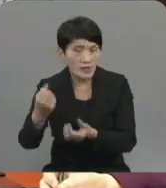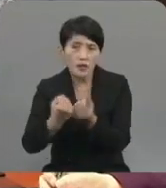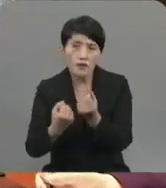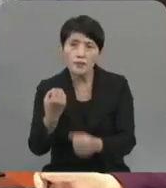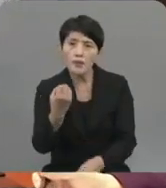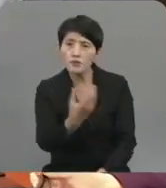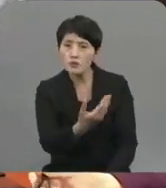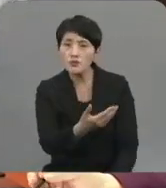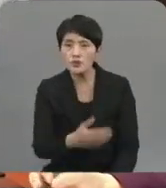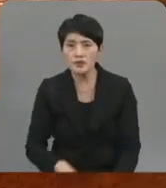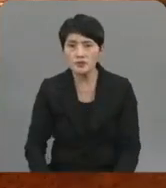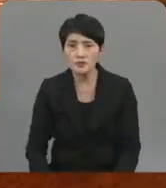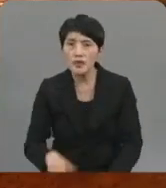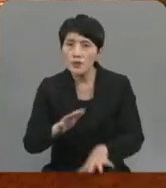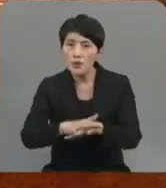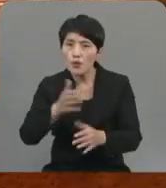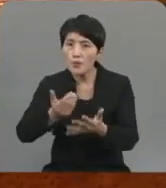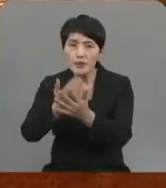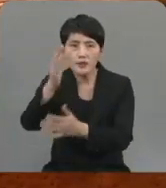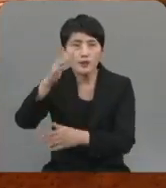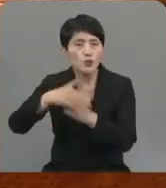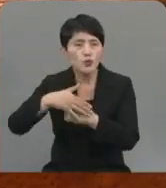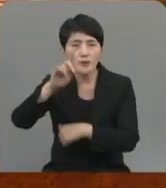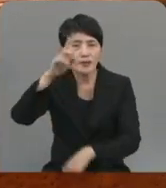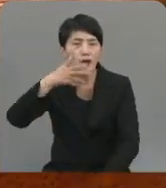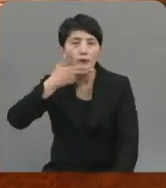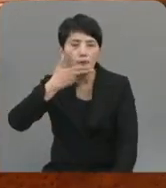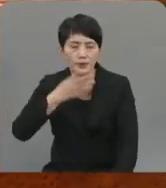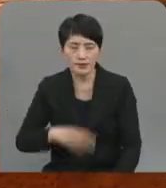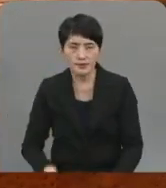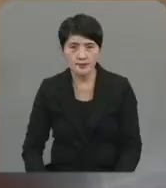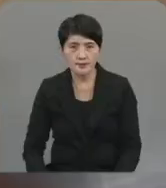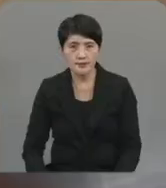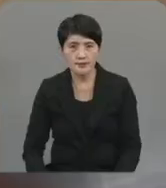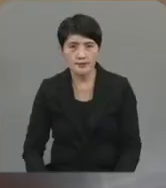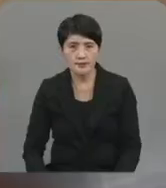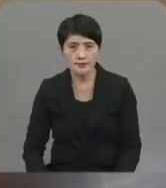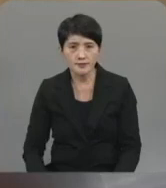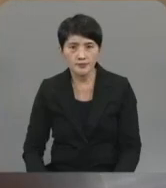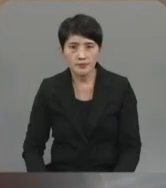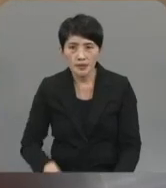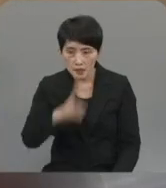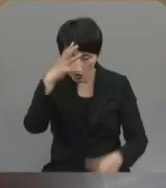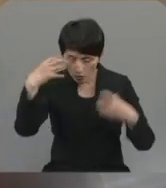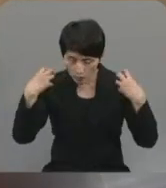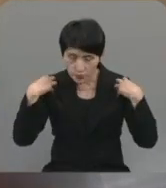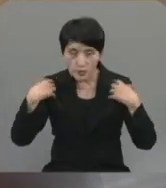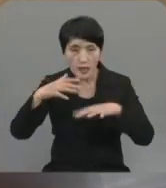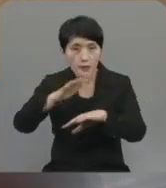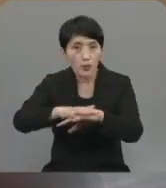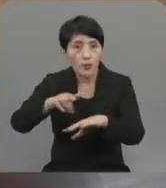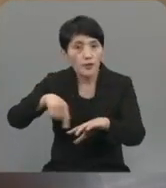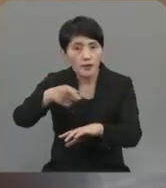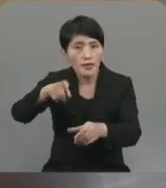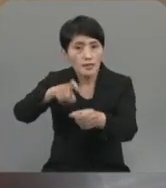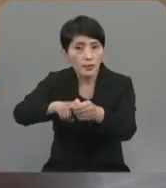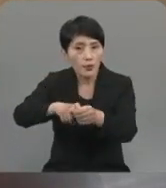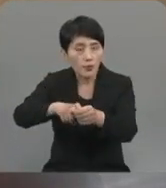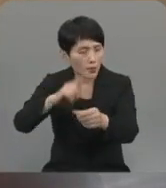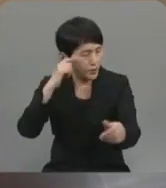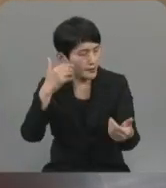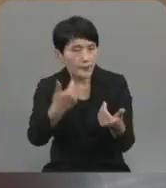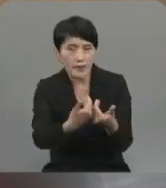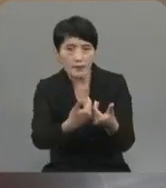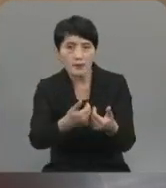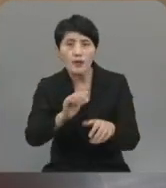điển hình không giúp ích cho sự phát triển của ngành nông nghiệp ông giun lấy làm tiếc vì dự luật được đơn phương thông qua mà không được thảo luận một cách đúng đắn